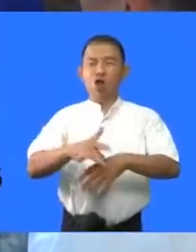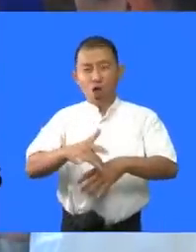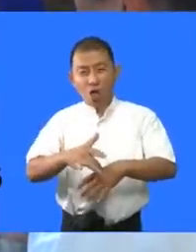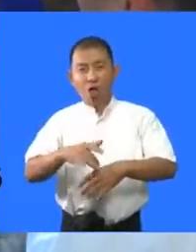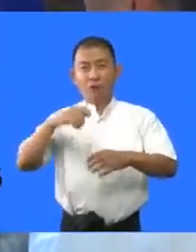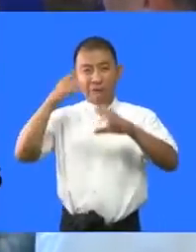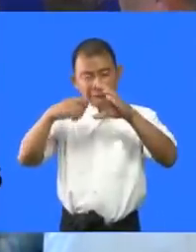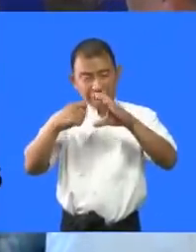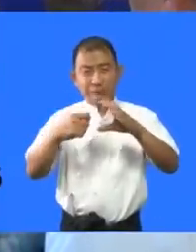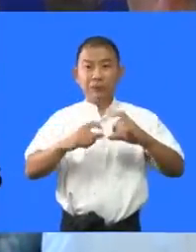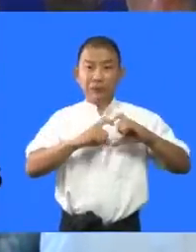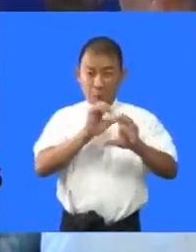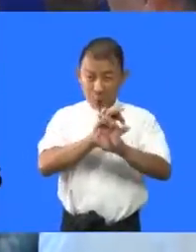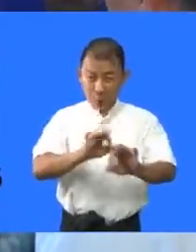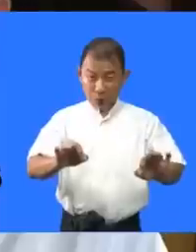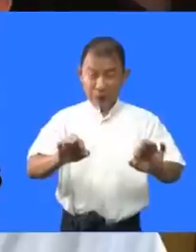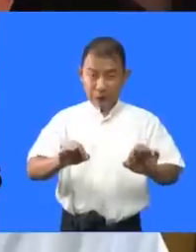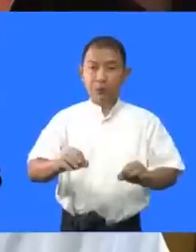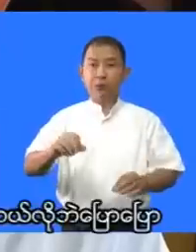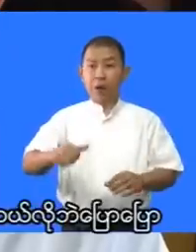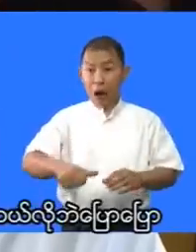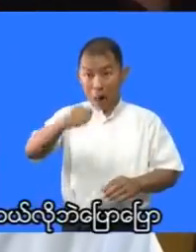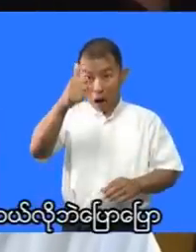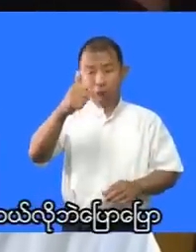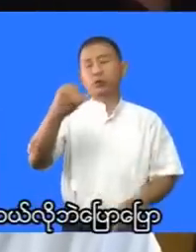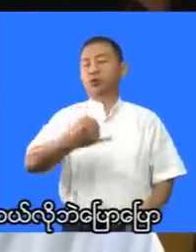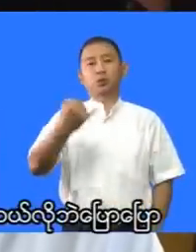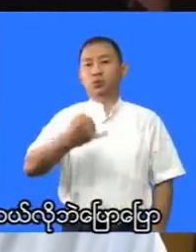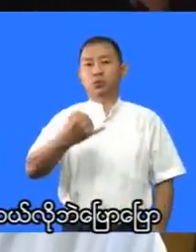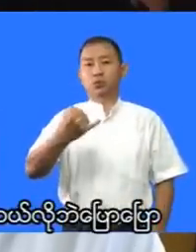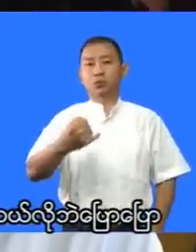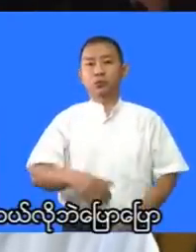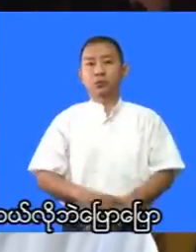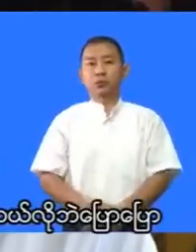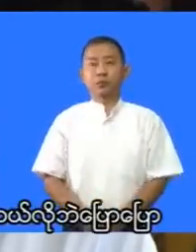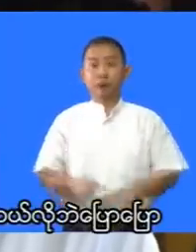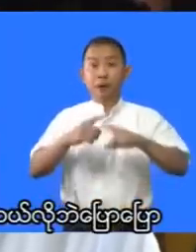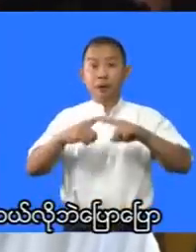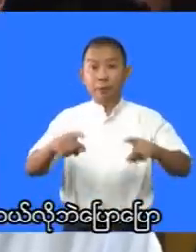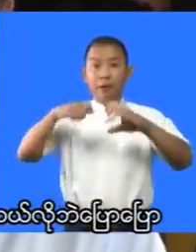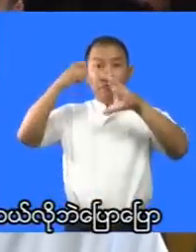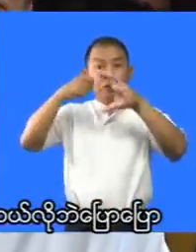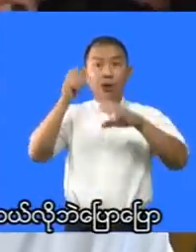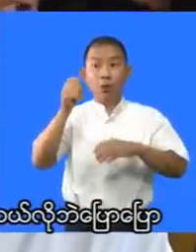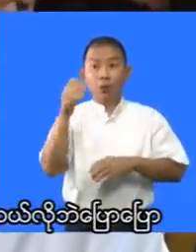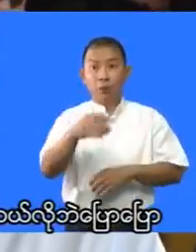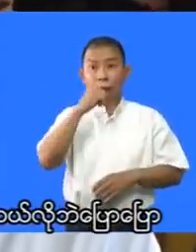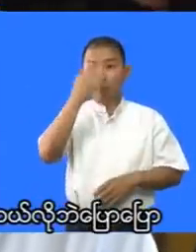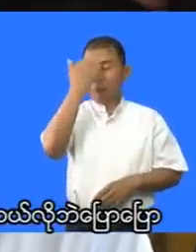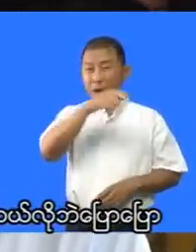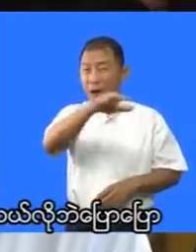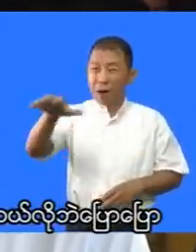ကျွန်တော်ဘလောက်ပဲကောင်းအောင်လုပ်လို့ခုနကကိုပိုင်းပြောတယ်လို့အားလုံးပါမလာရင်တော့ဘာမှလုံးလို့မရဘူးပေါ့နော ် ဒါပေမဲ့အားလုံးပါလာရ